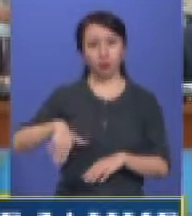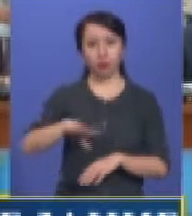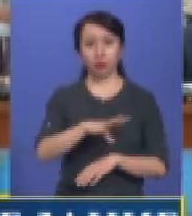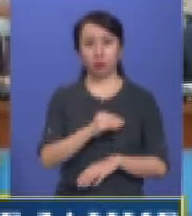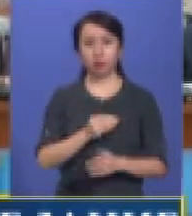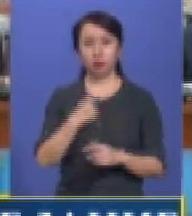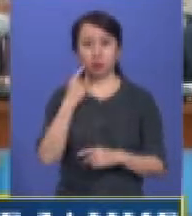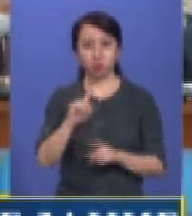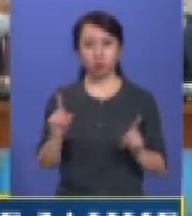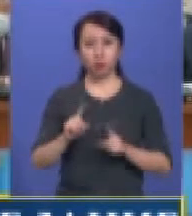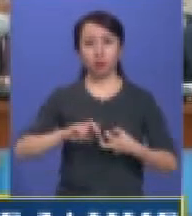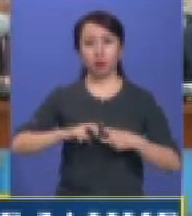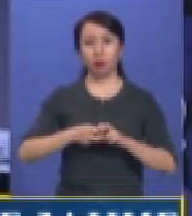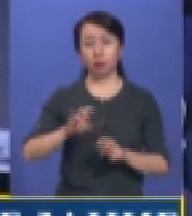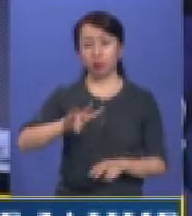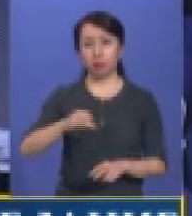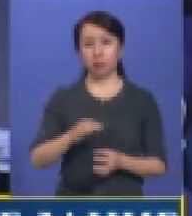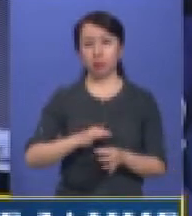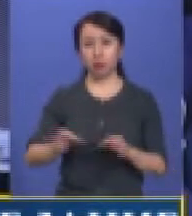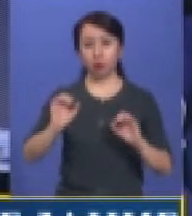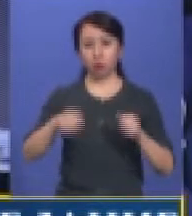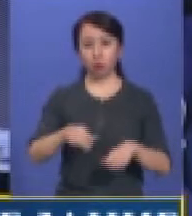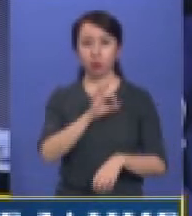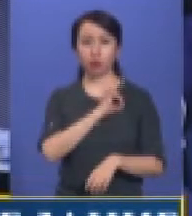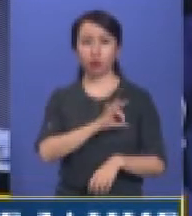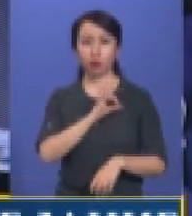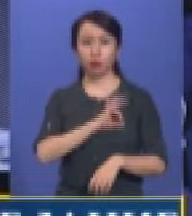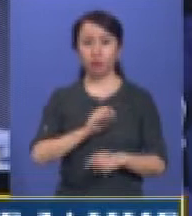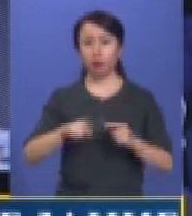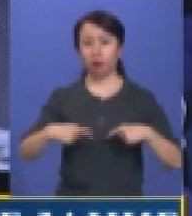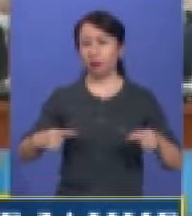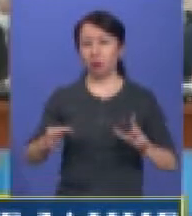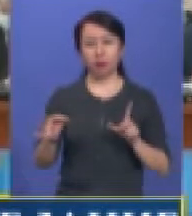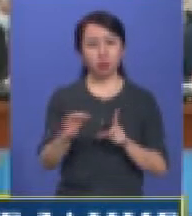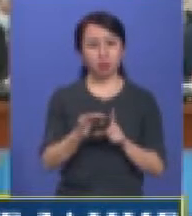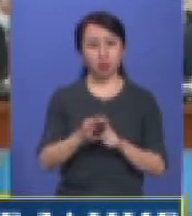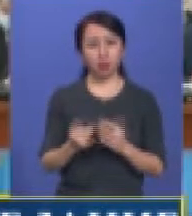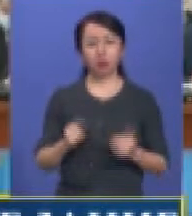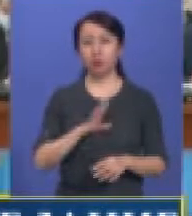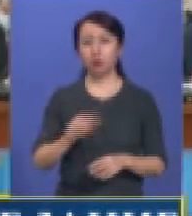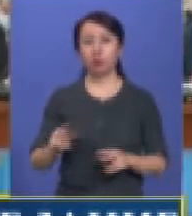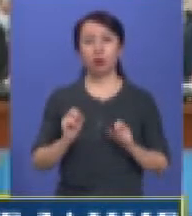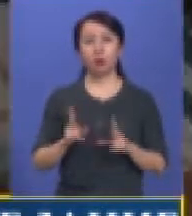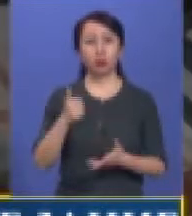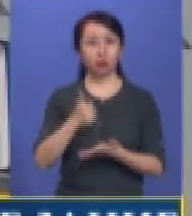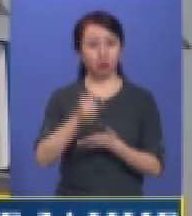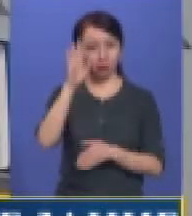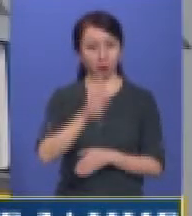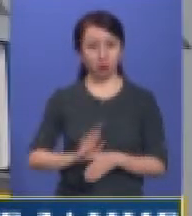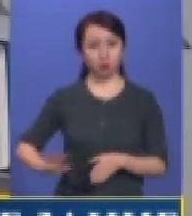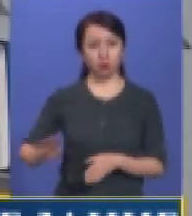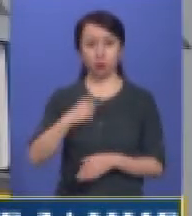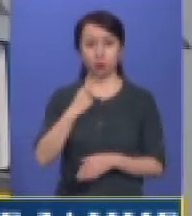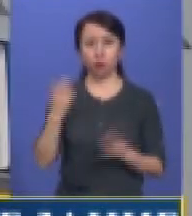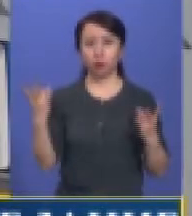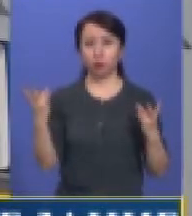тем в выступлении было отмечено, что проблемы в этнической сфере могут быть использованы в деструктивных целях. Для исключения рисков глава государства